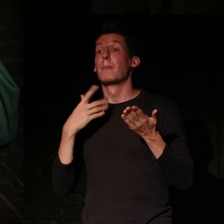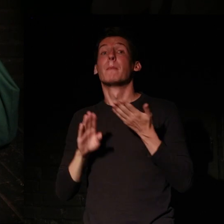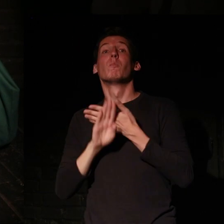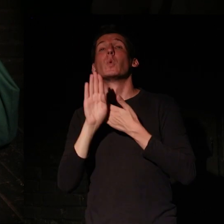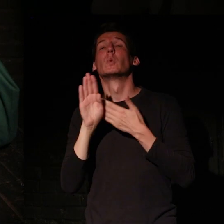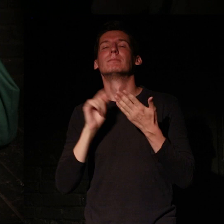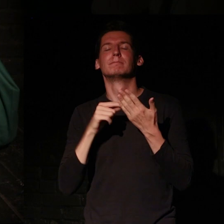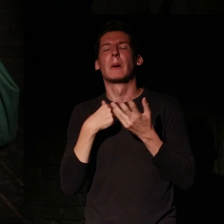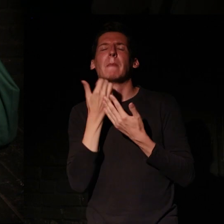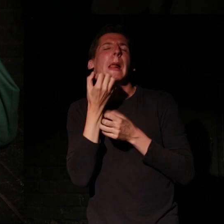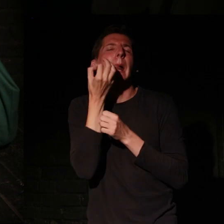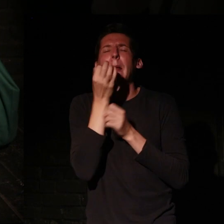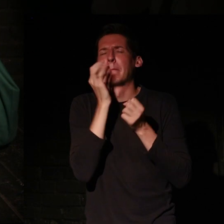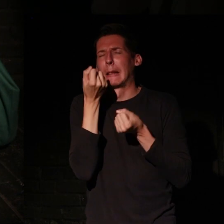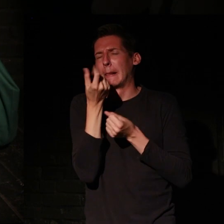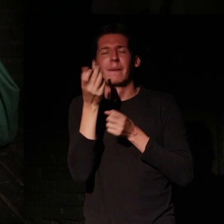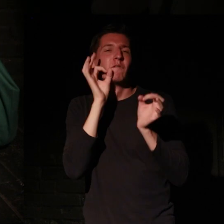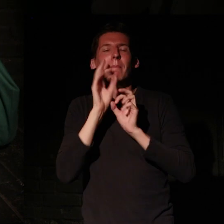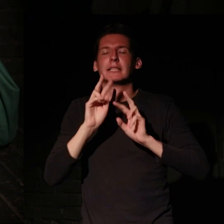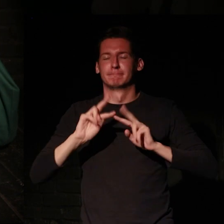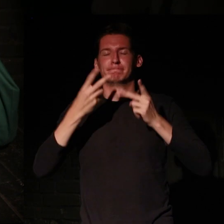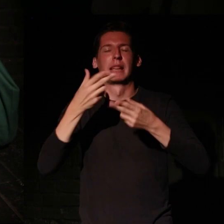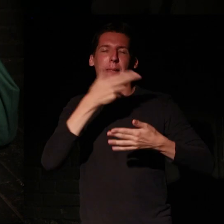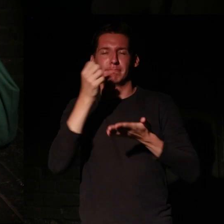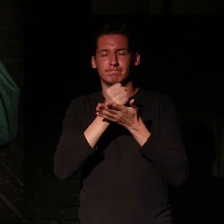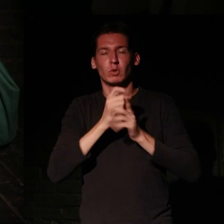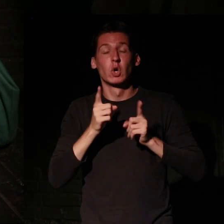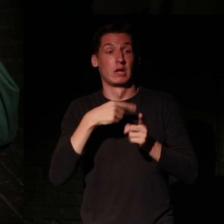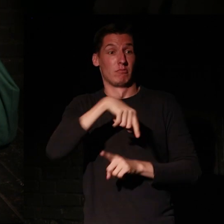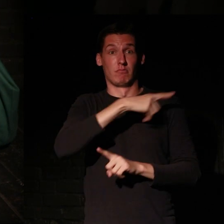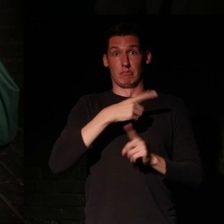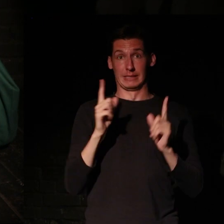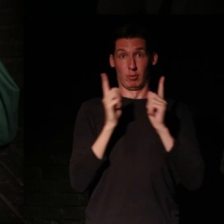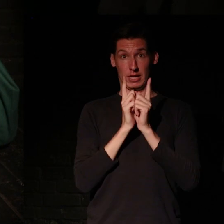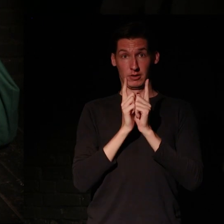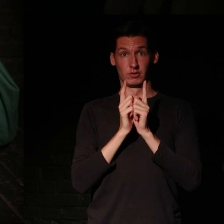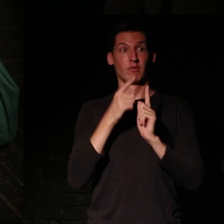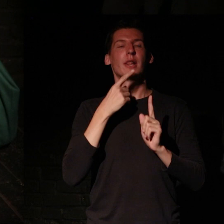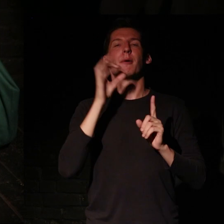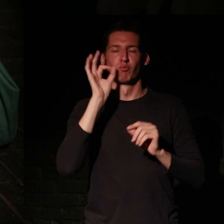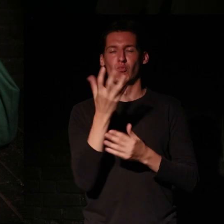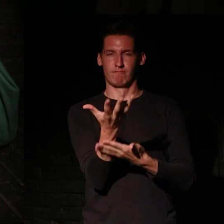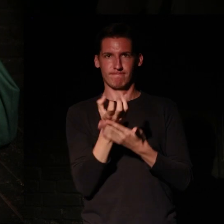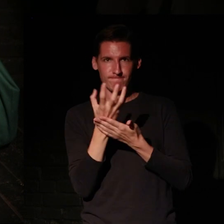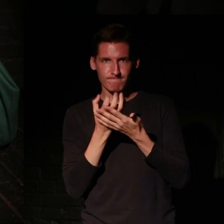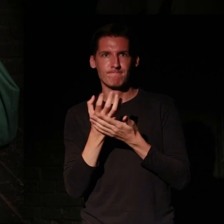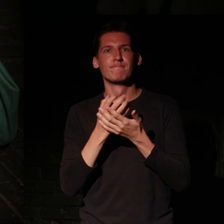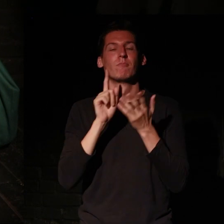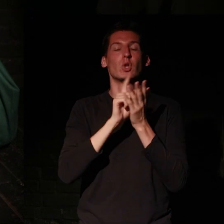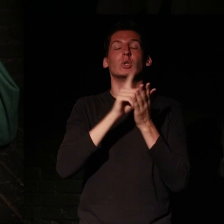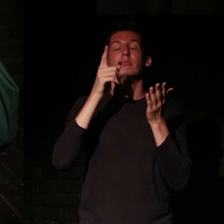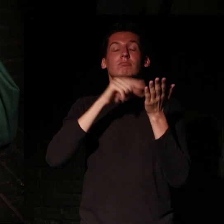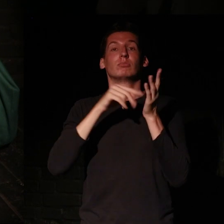tylko kilka informacji organizacyjnych. Nasze spotkanie jest rejestrowane.